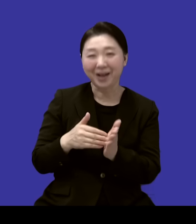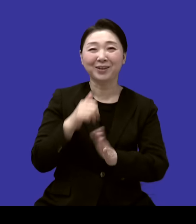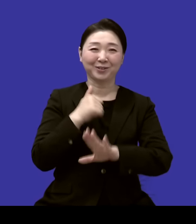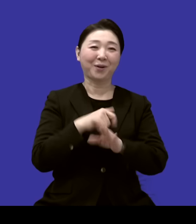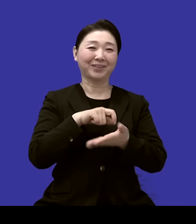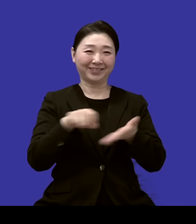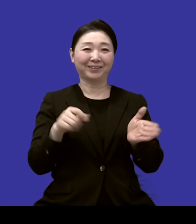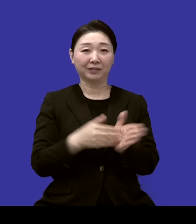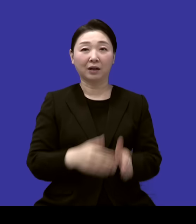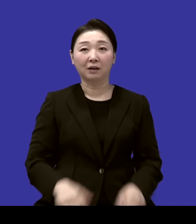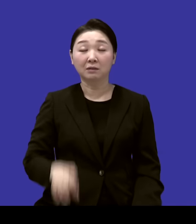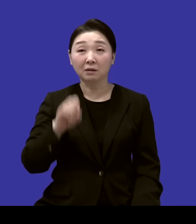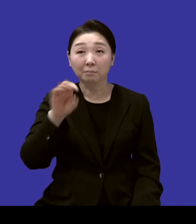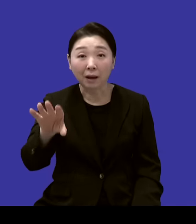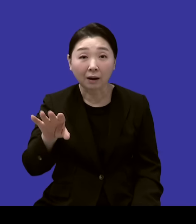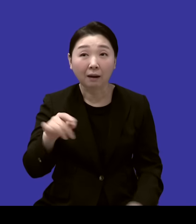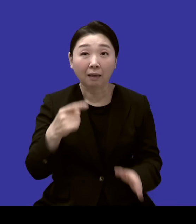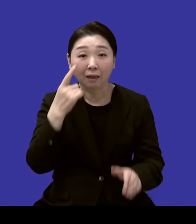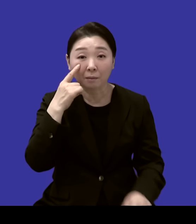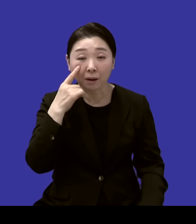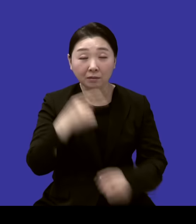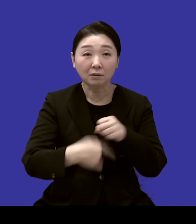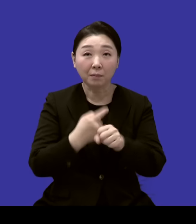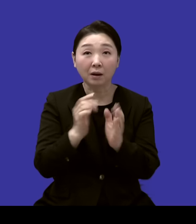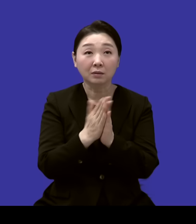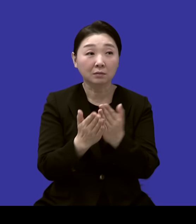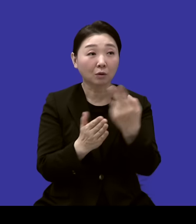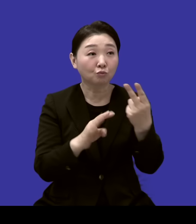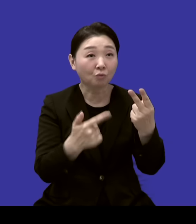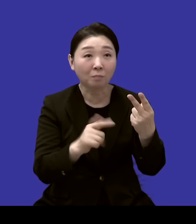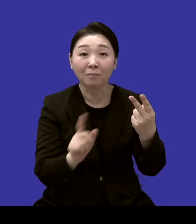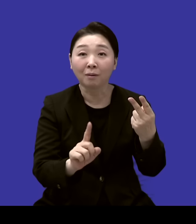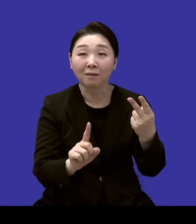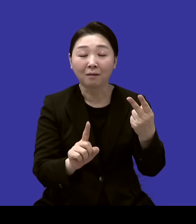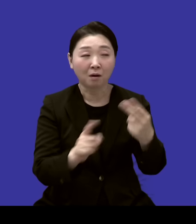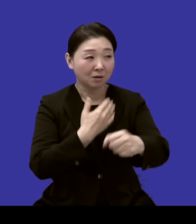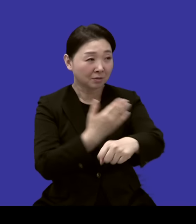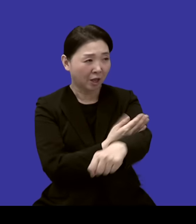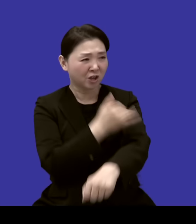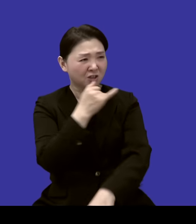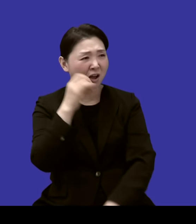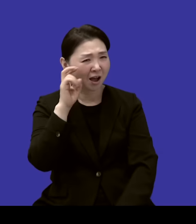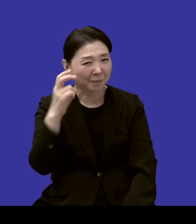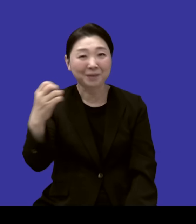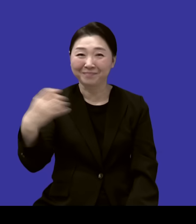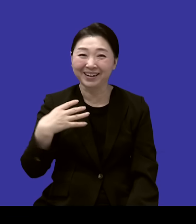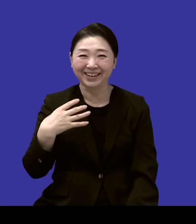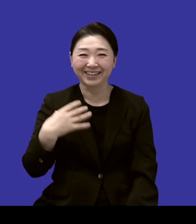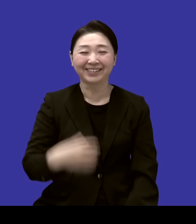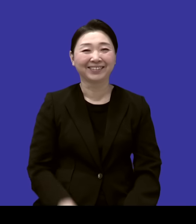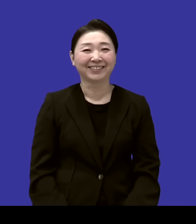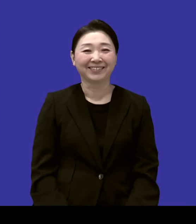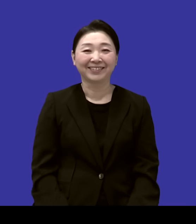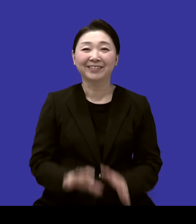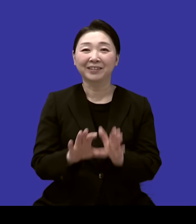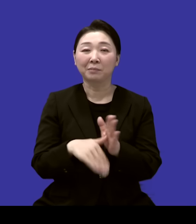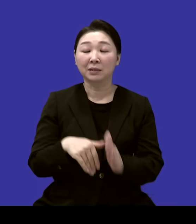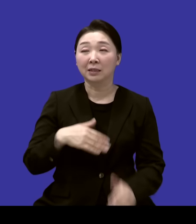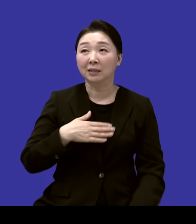그래요? 네, 이렇게 말씀드리면 많은 분들이 예. 1년 만에 2권이나 책을 쓸 정도면 네. 재능이 있지 않았냐 예. 이렇게 말씀하시는데 그럴 때마다